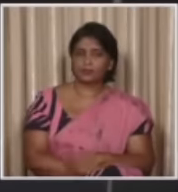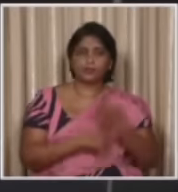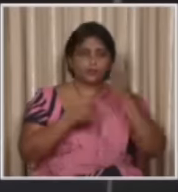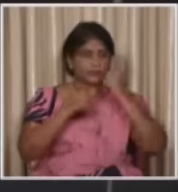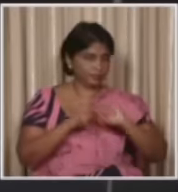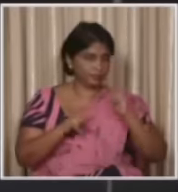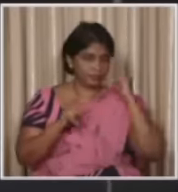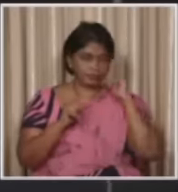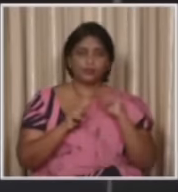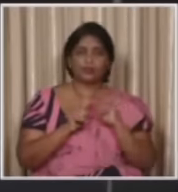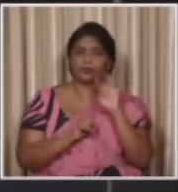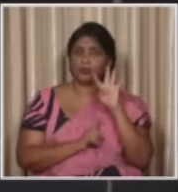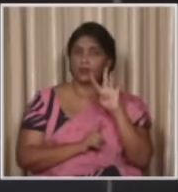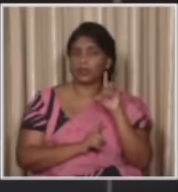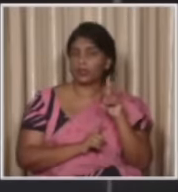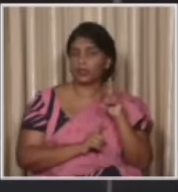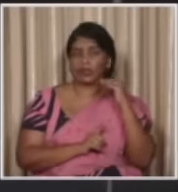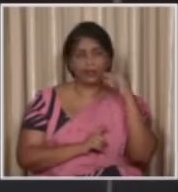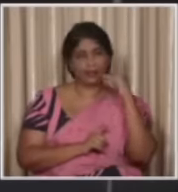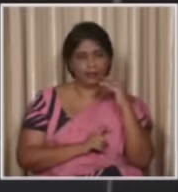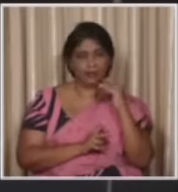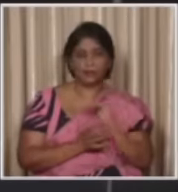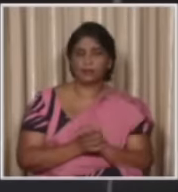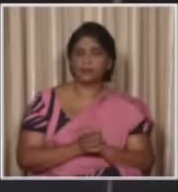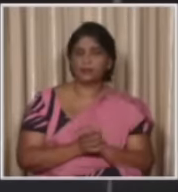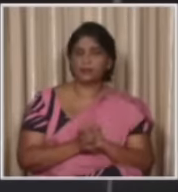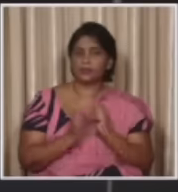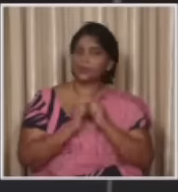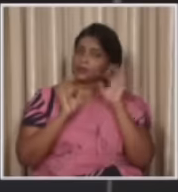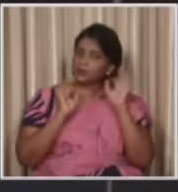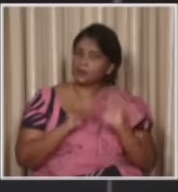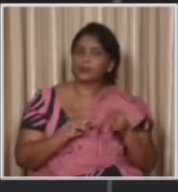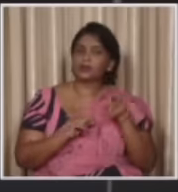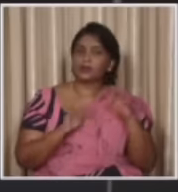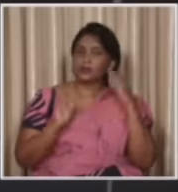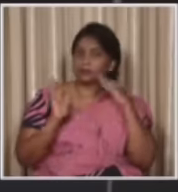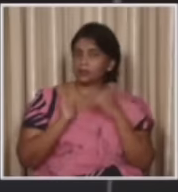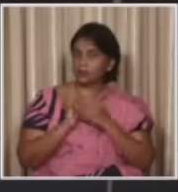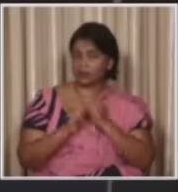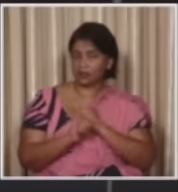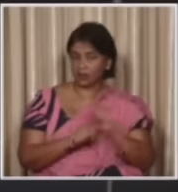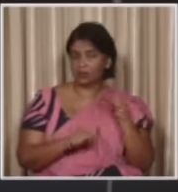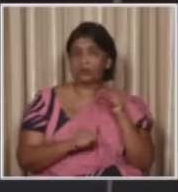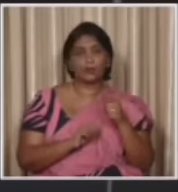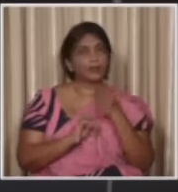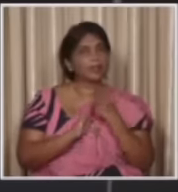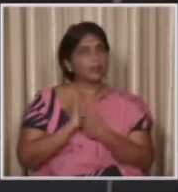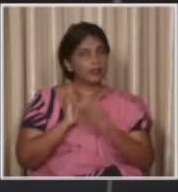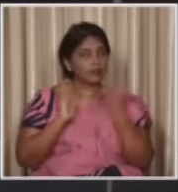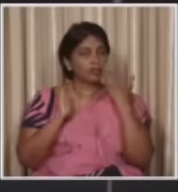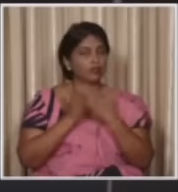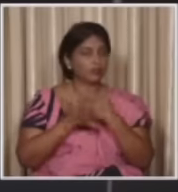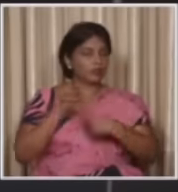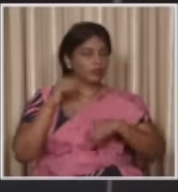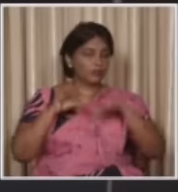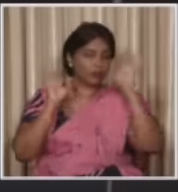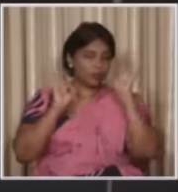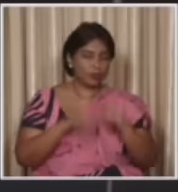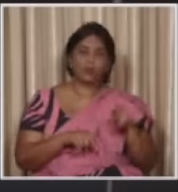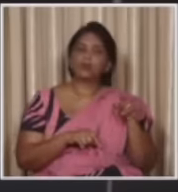කොටස 41 කියන්නේ එහෙමයි. වැලකීම සිදුනේ ප්‍රතිපාදන සසන්න මෙති බැවින් නීති ඉදිරියේ ඡන්දය දෙමින් වැලකී